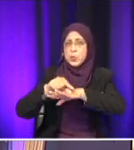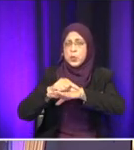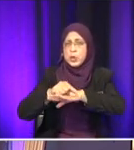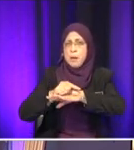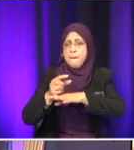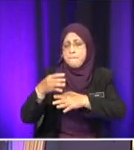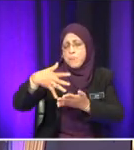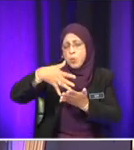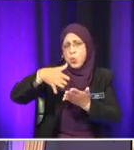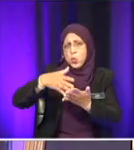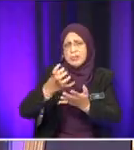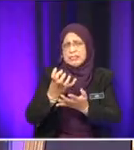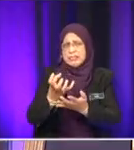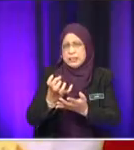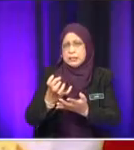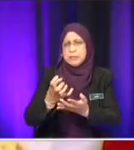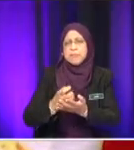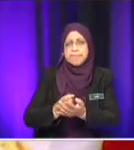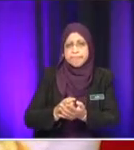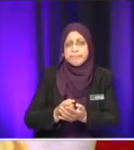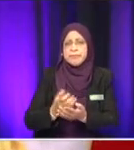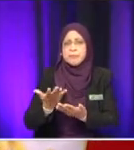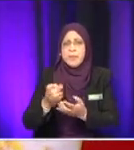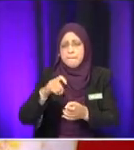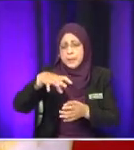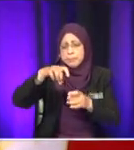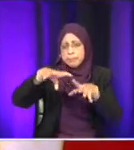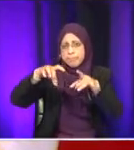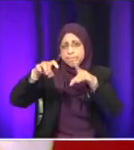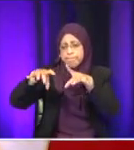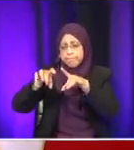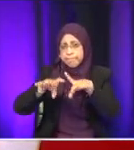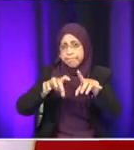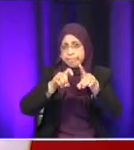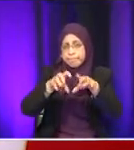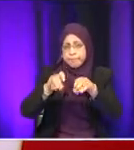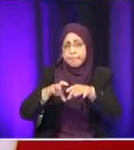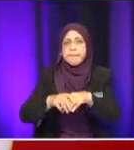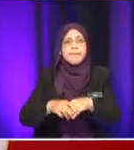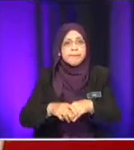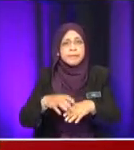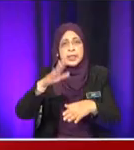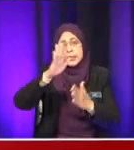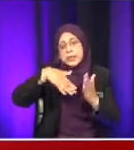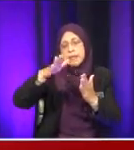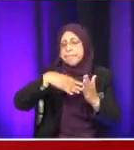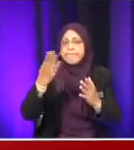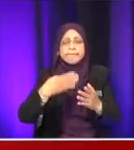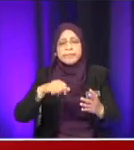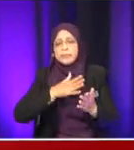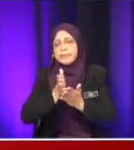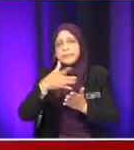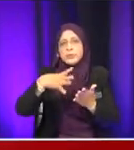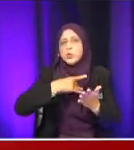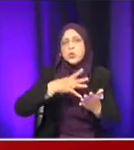yang kasar ciri utama adalah percikan titisan lelehan dan chat secara spontan